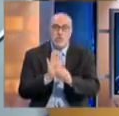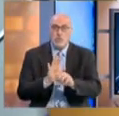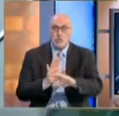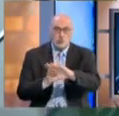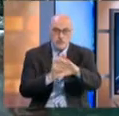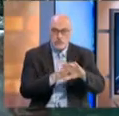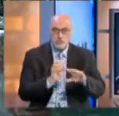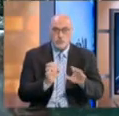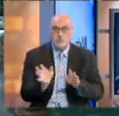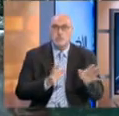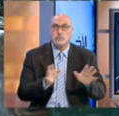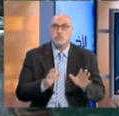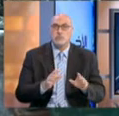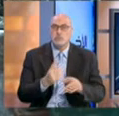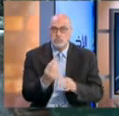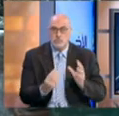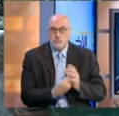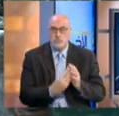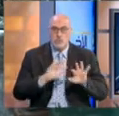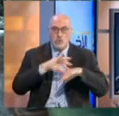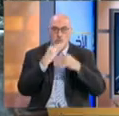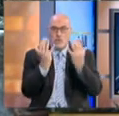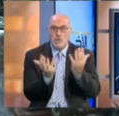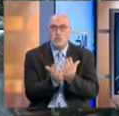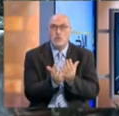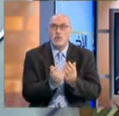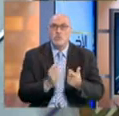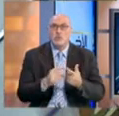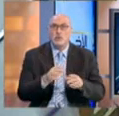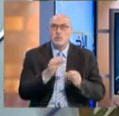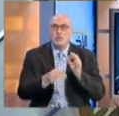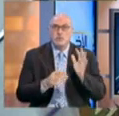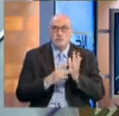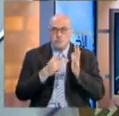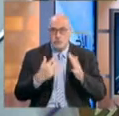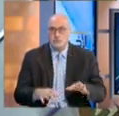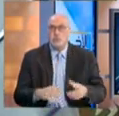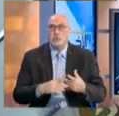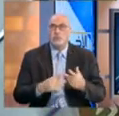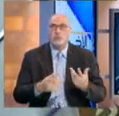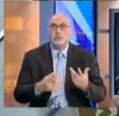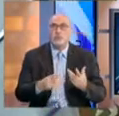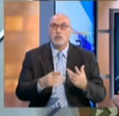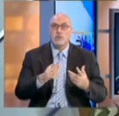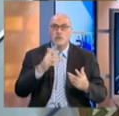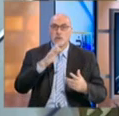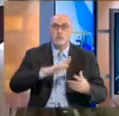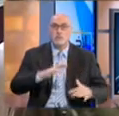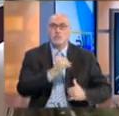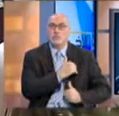والتعليمات التي تندرج في مجملها في إطار تثمين النتائج المحققة على مستوى هذه الناحية